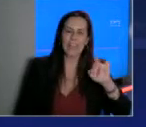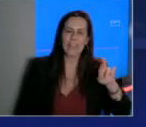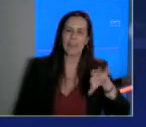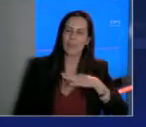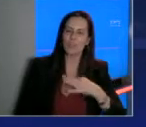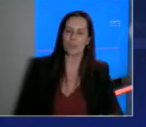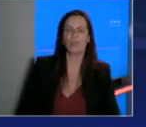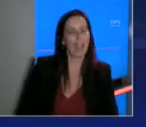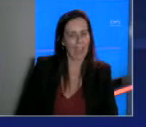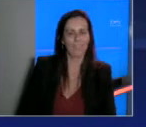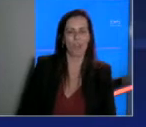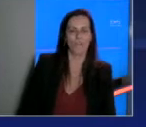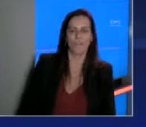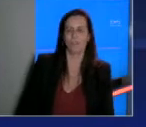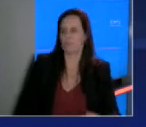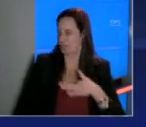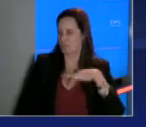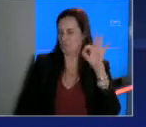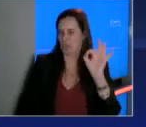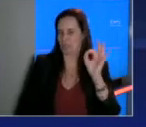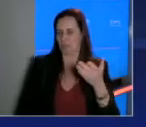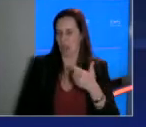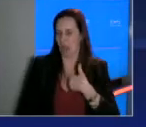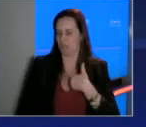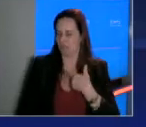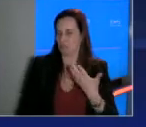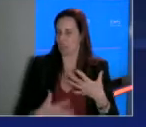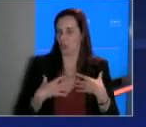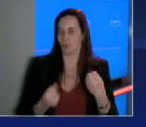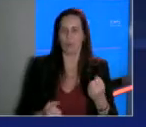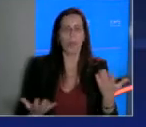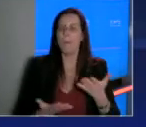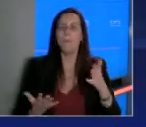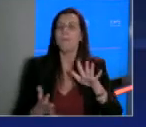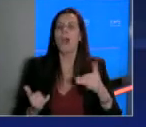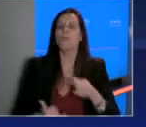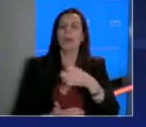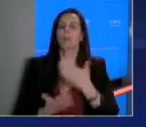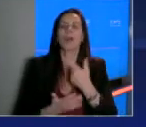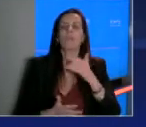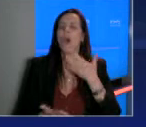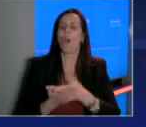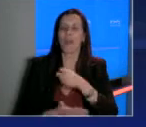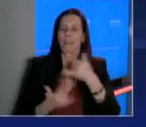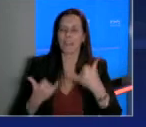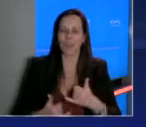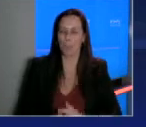שלומך? ערב טוב, הני, אני בסדר, אתה יודע, מתאוששים. מה הוכחת אתה היום? תגיד לנו מה